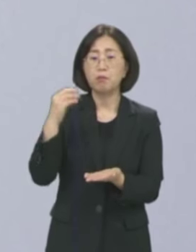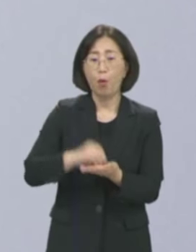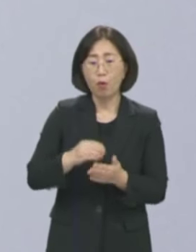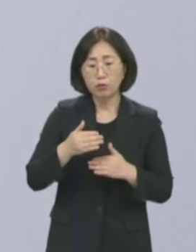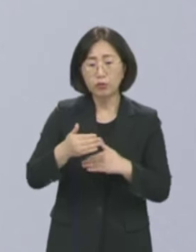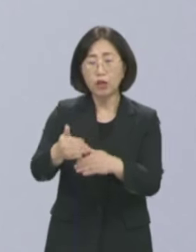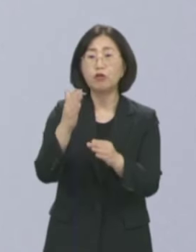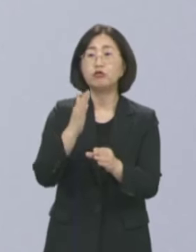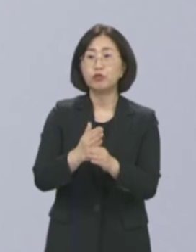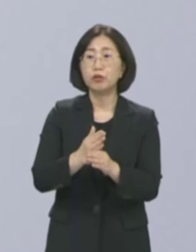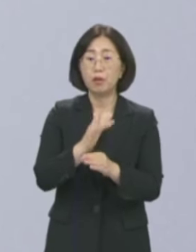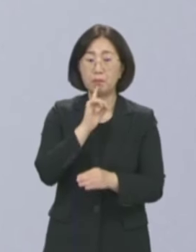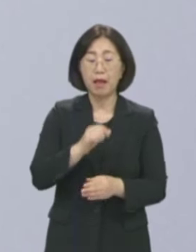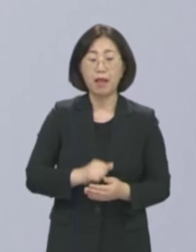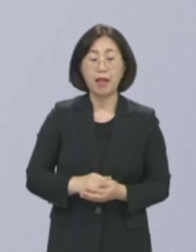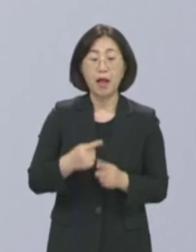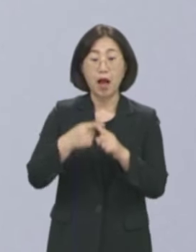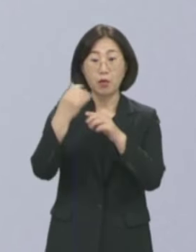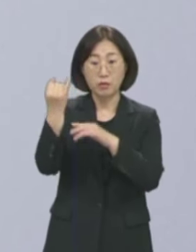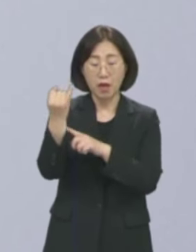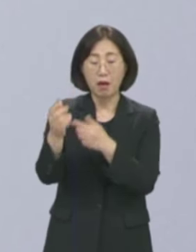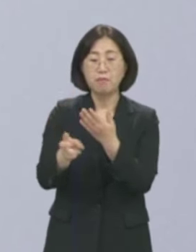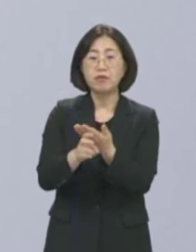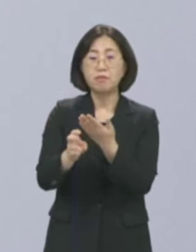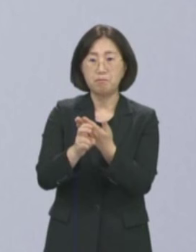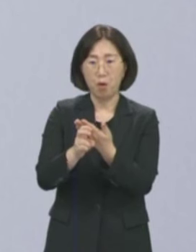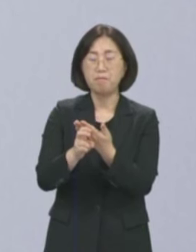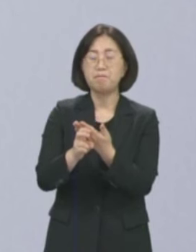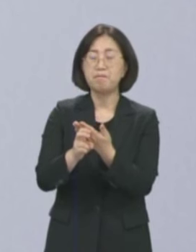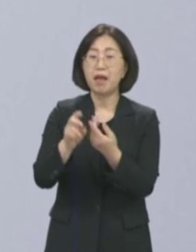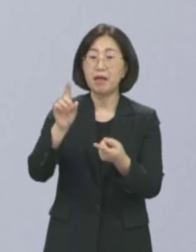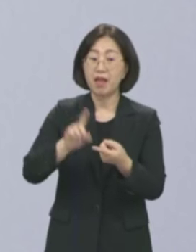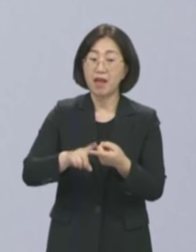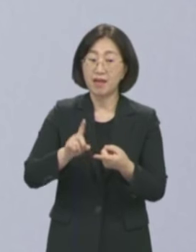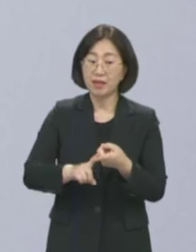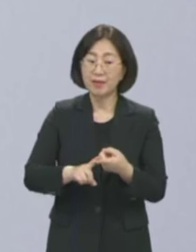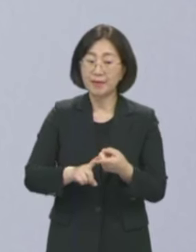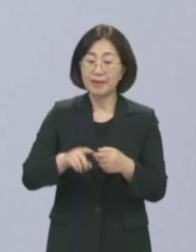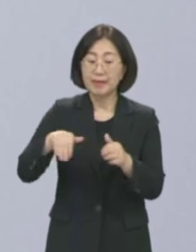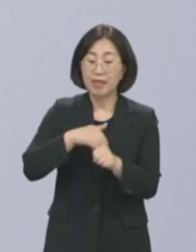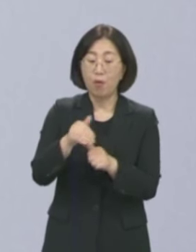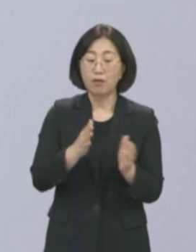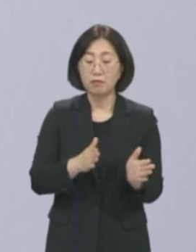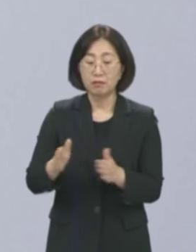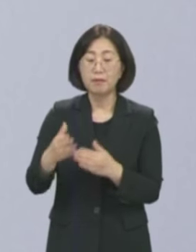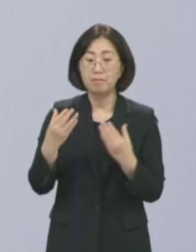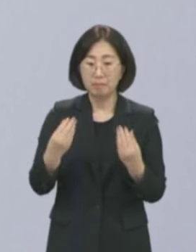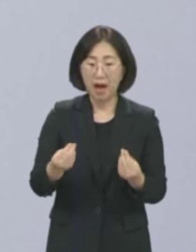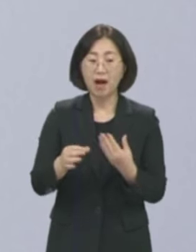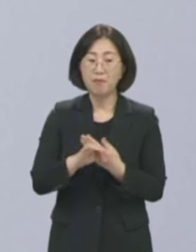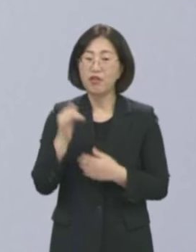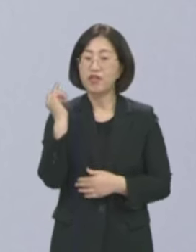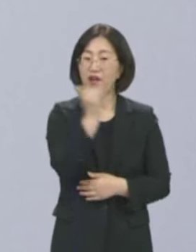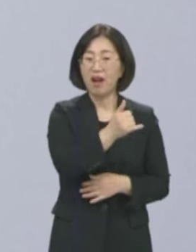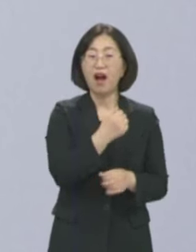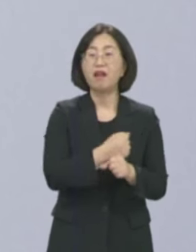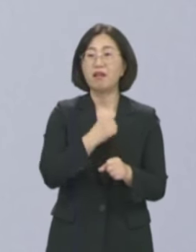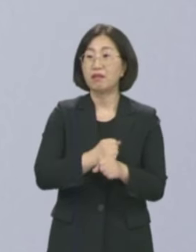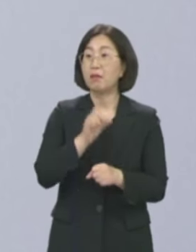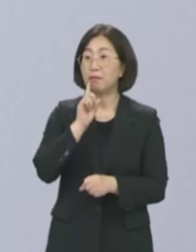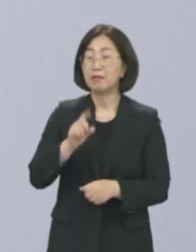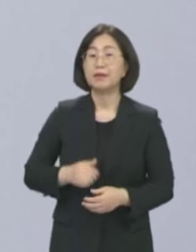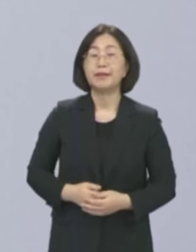밝혔습니다. 다만 간호사 불법 대리 의료 행위 의혹에 대해선 상황이 정리되는 대로 연락하겠다며 즉답을